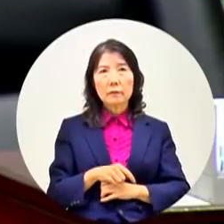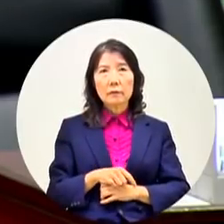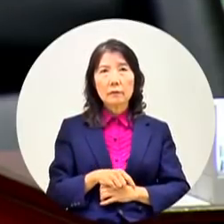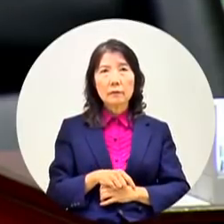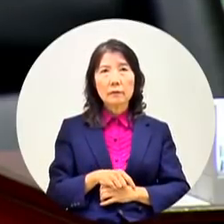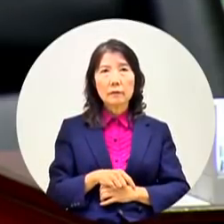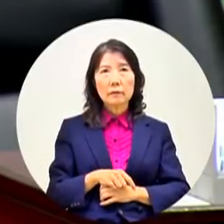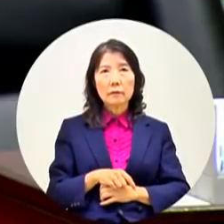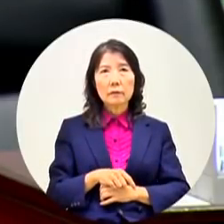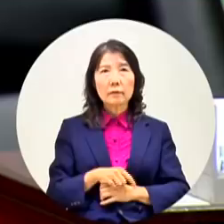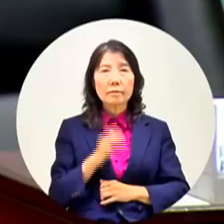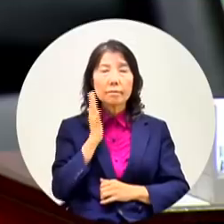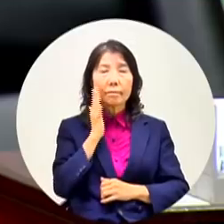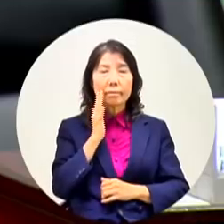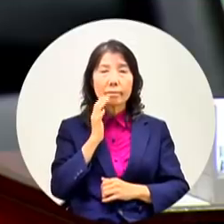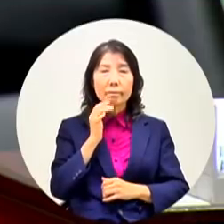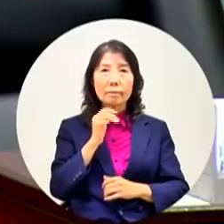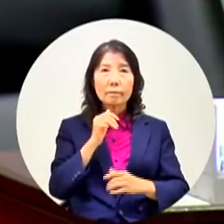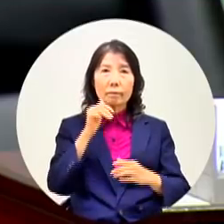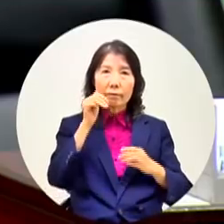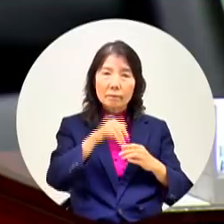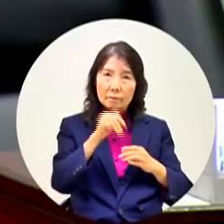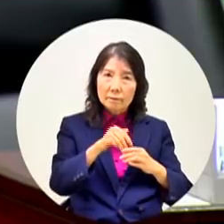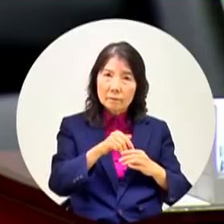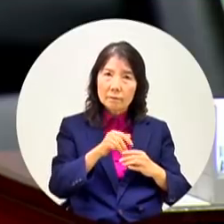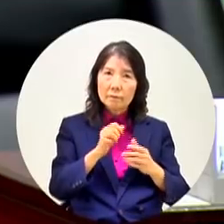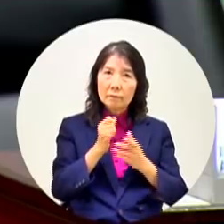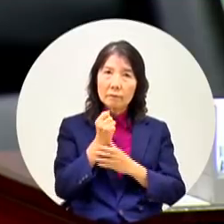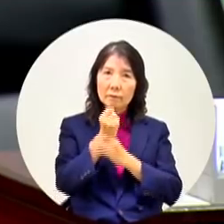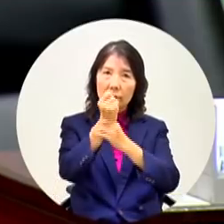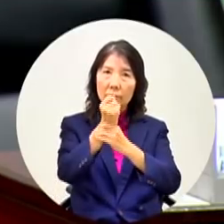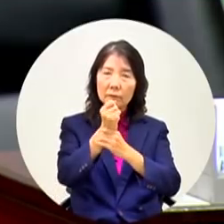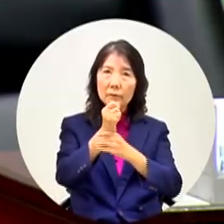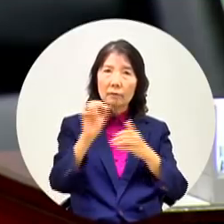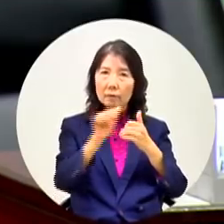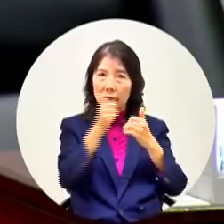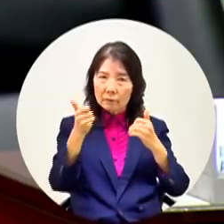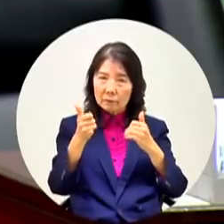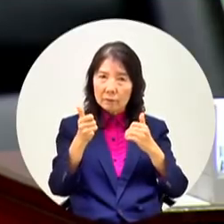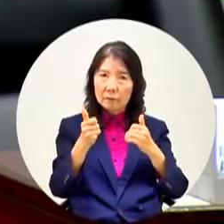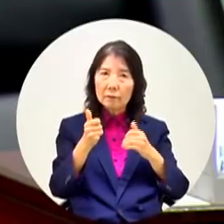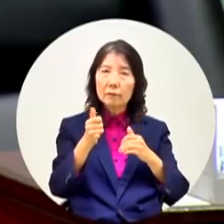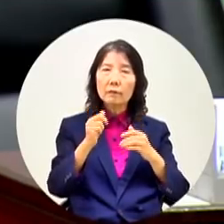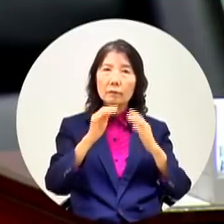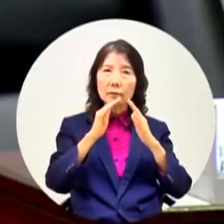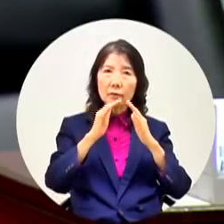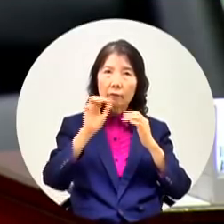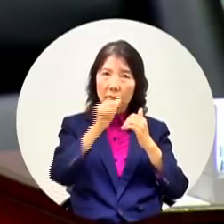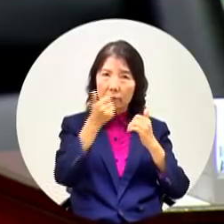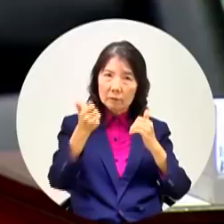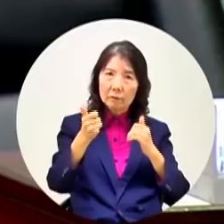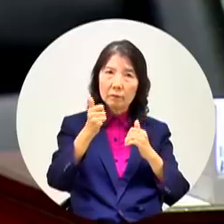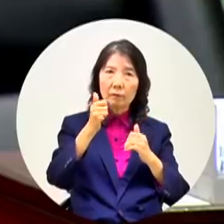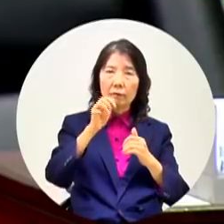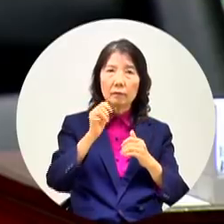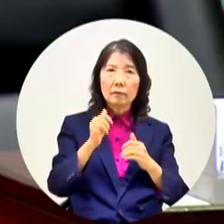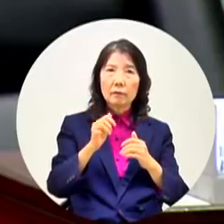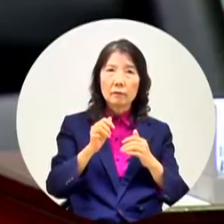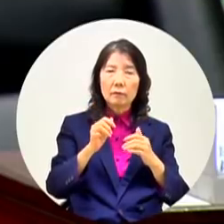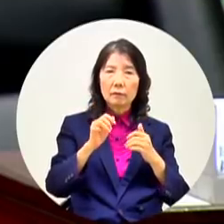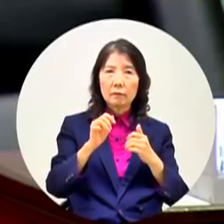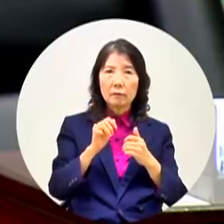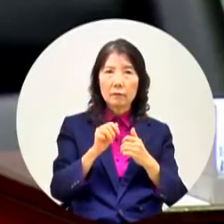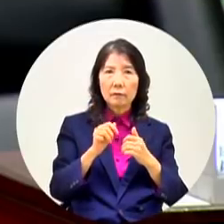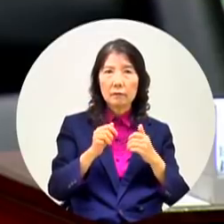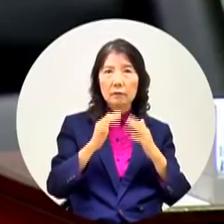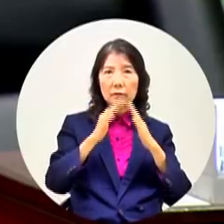的一票来支持我们啊，当议员、当议长、当市长。当然，我相信